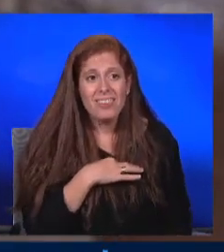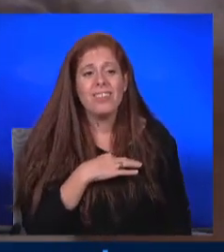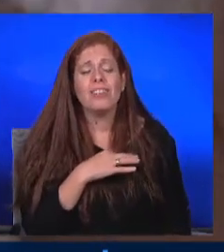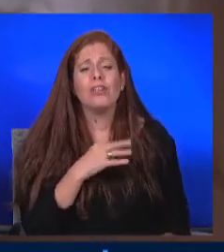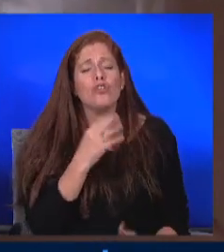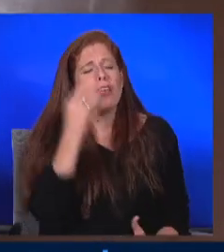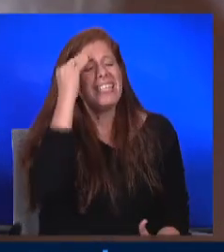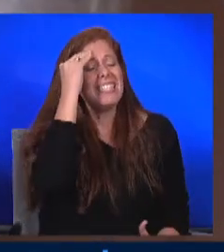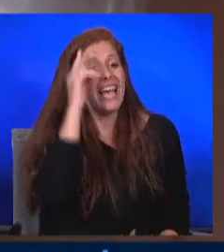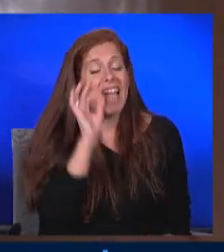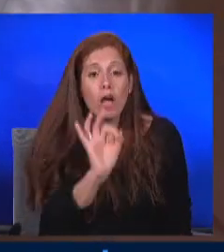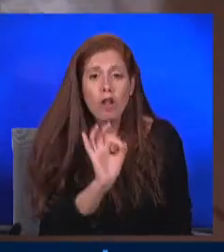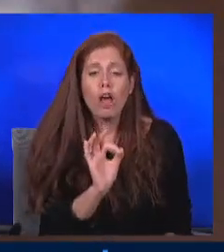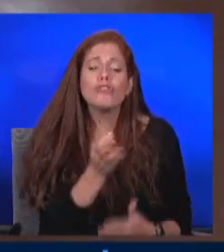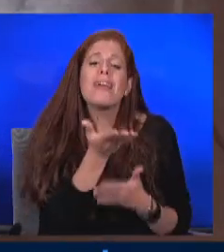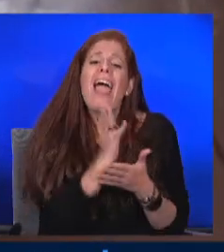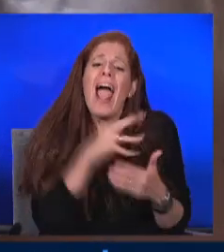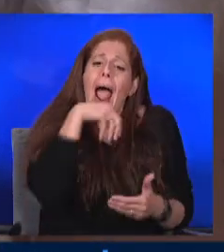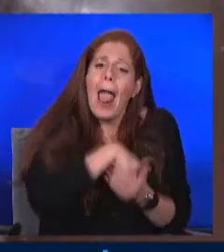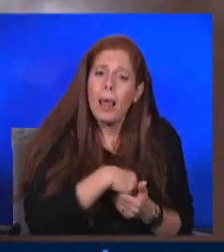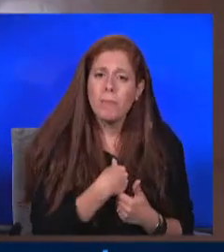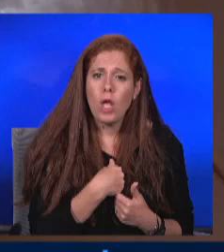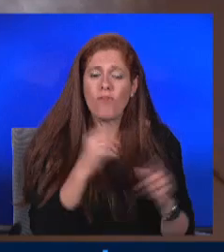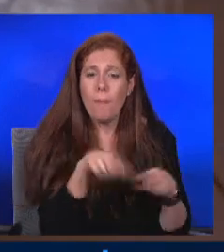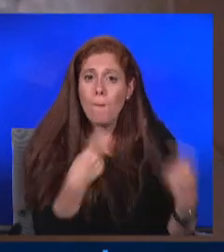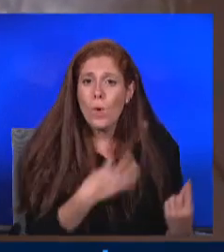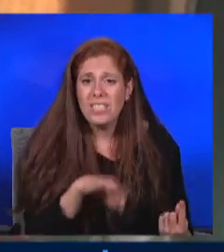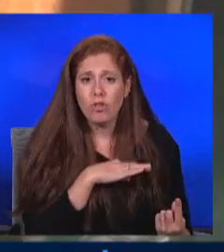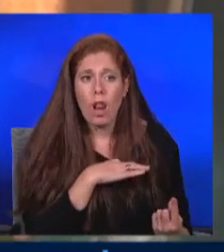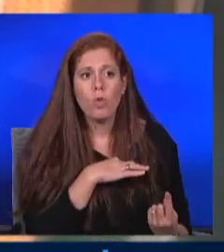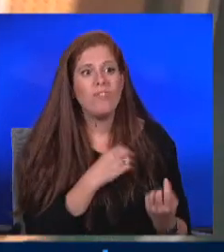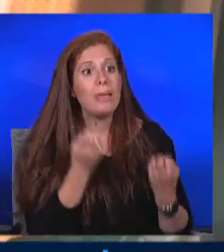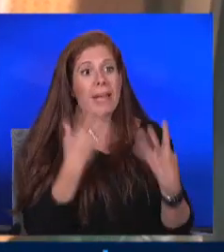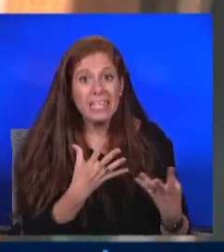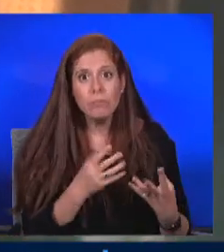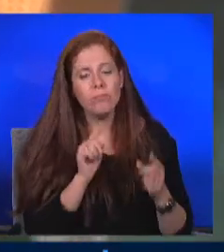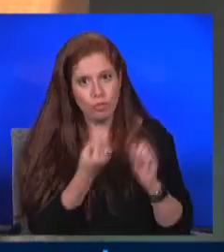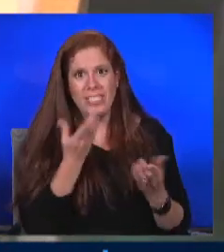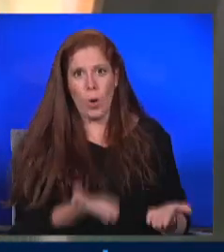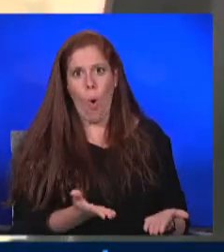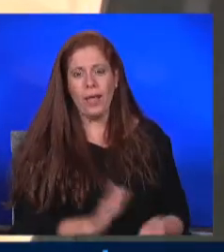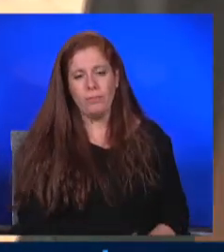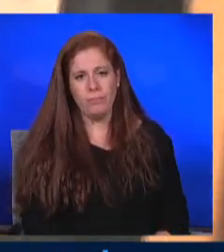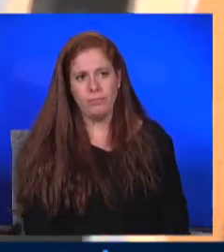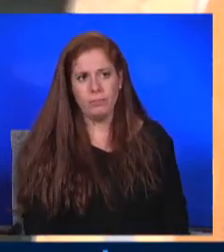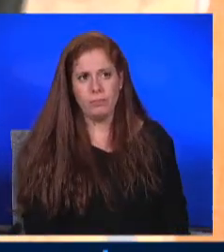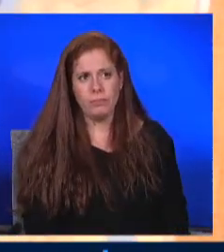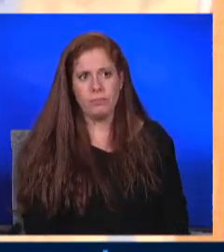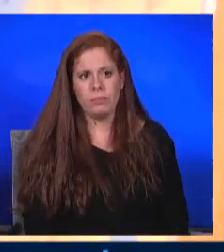אחיך, שיהיה חלק בלתי נפרד מאיתנו ומהמוזיקה שלנו, וזה מדהים שהנה זה קורה.